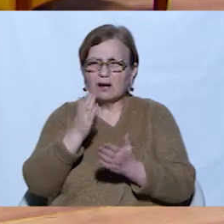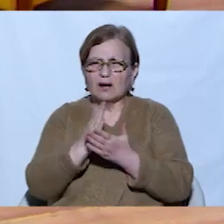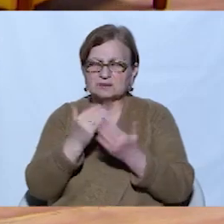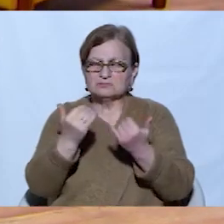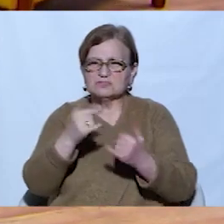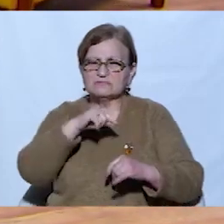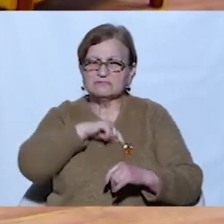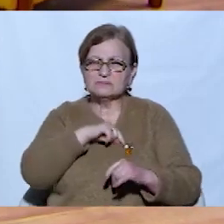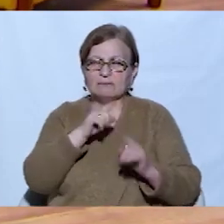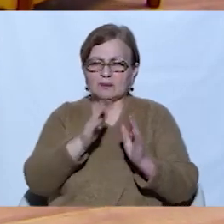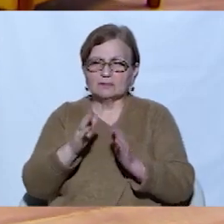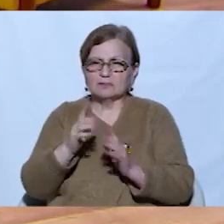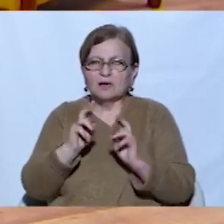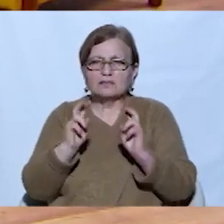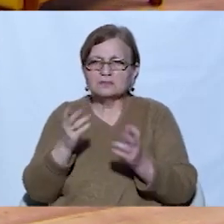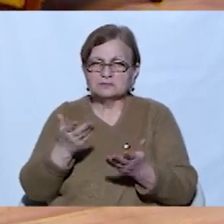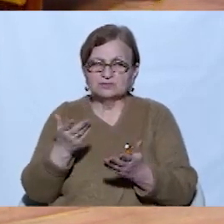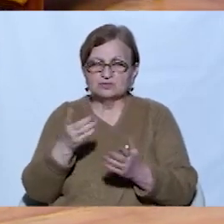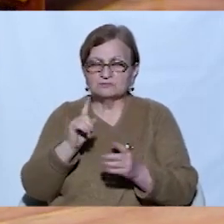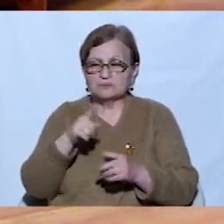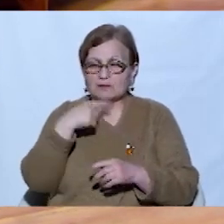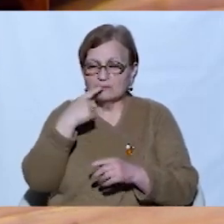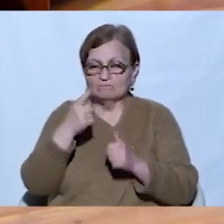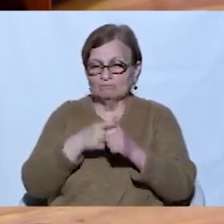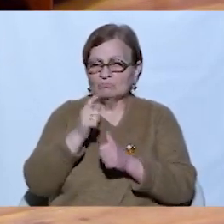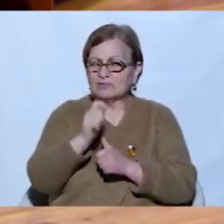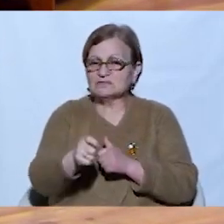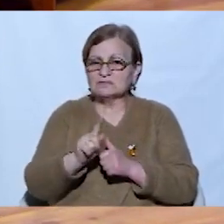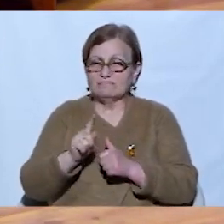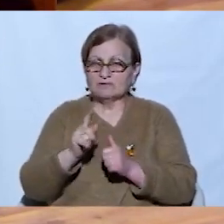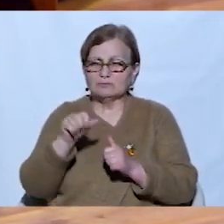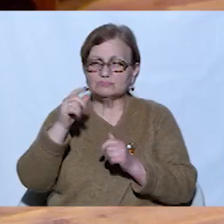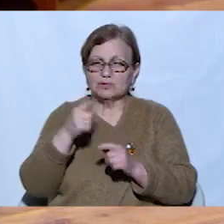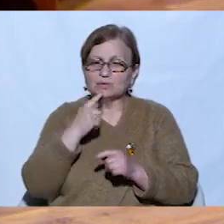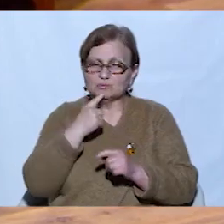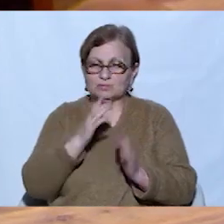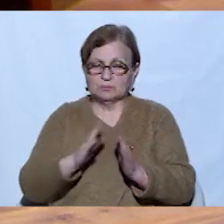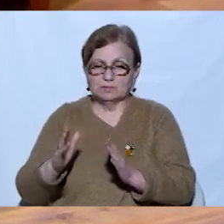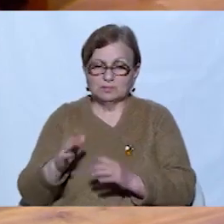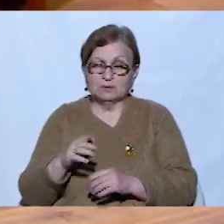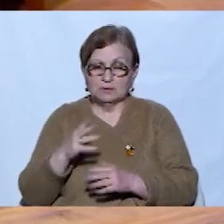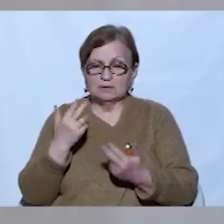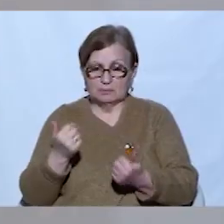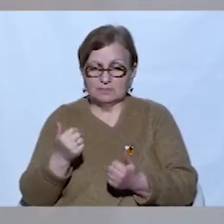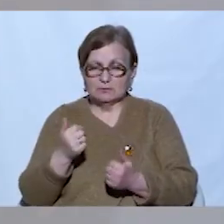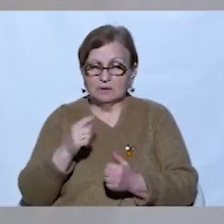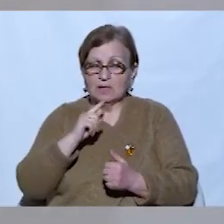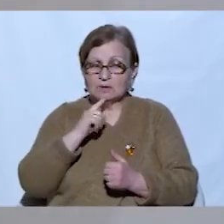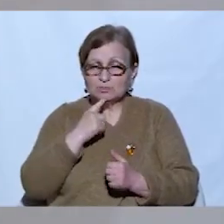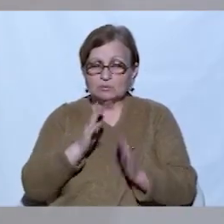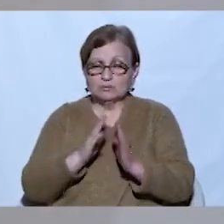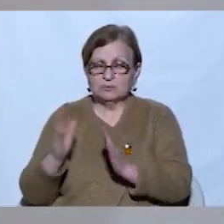მახასიათებლებით განისაზღვრება რთული ქცევა და რა შეგვიძლია დავარქვათ რთული ქცევა ბავშვებში? კი ბატონო. ზოგადად რთული